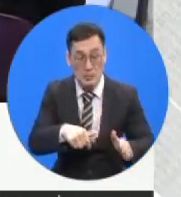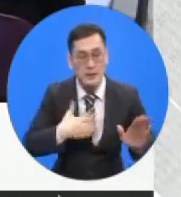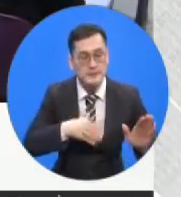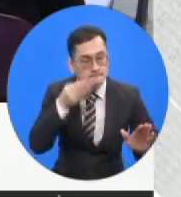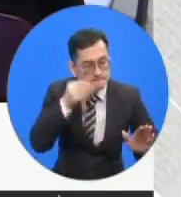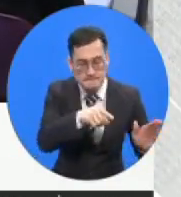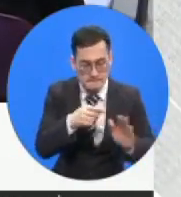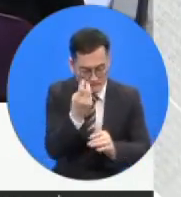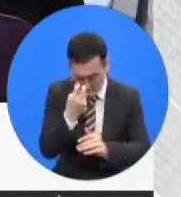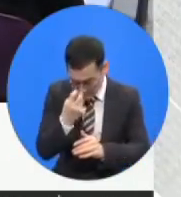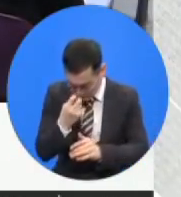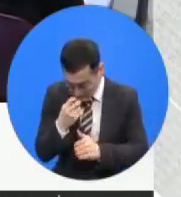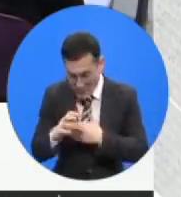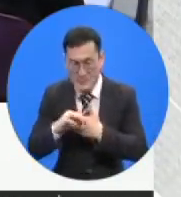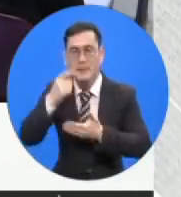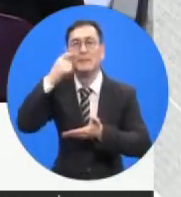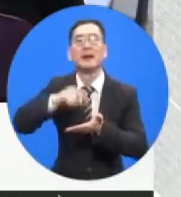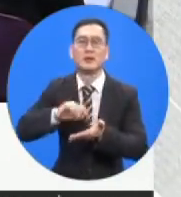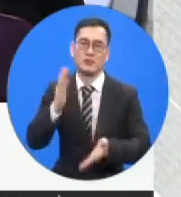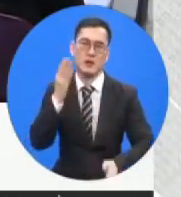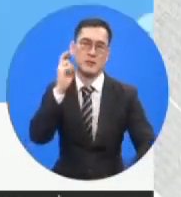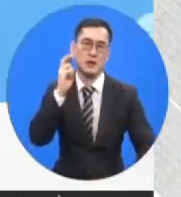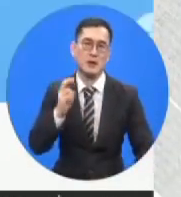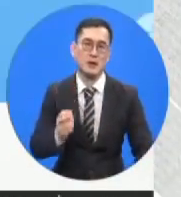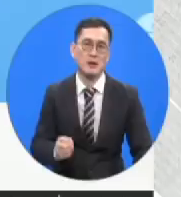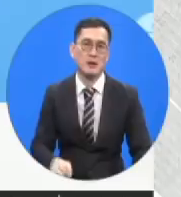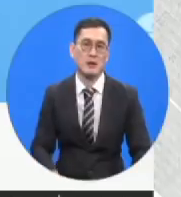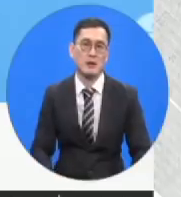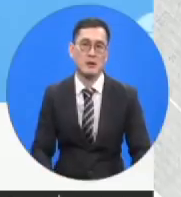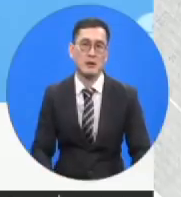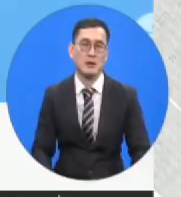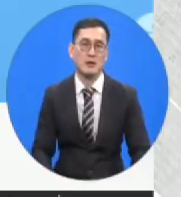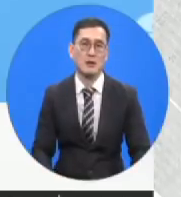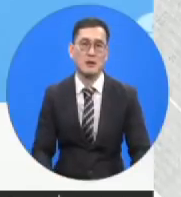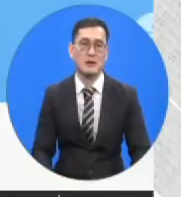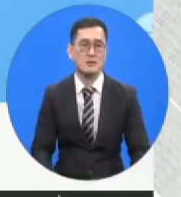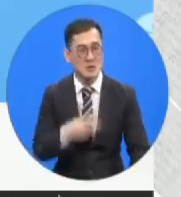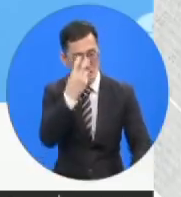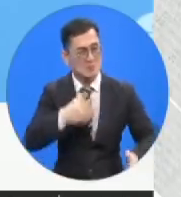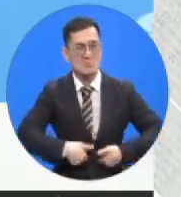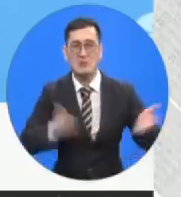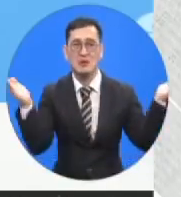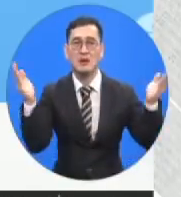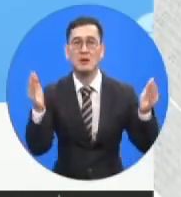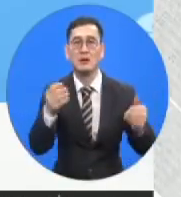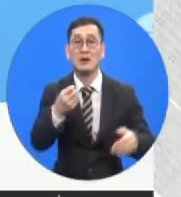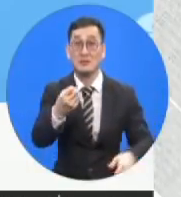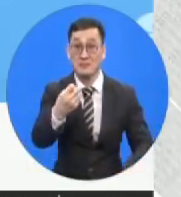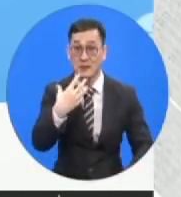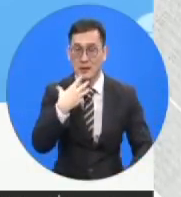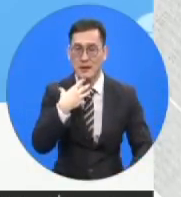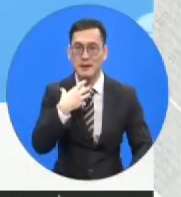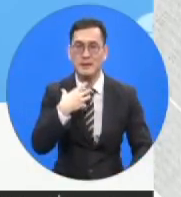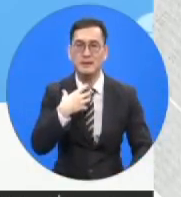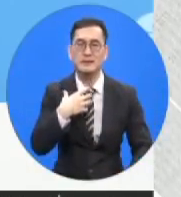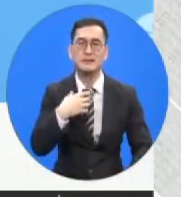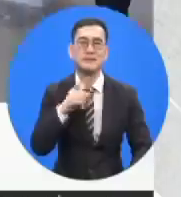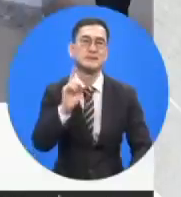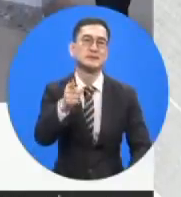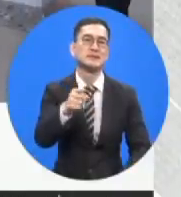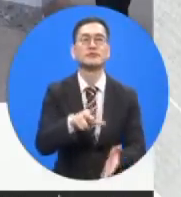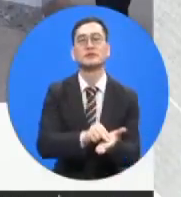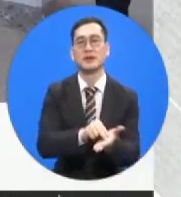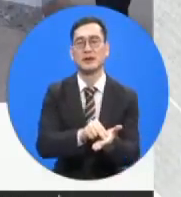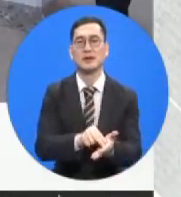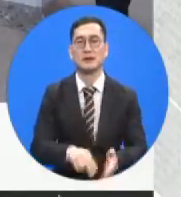거고 그랬다면은 저렇게 딸에게까지 가는 이런 문제는 없었겠죠. 그 대처 방식에 문제가 있었다는 문제를 꼭 하나 지적을 하면서